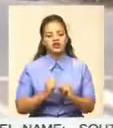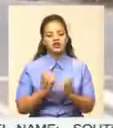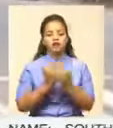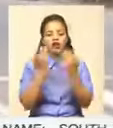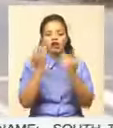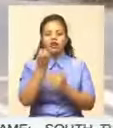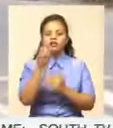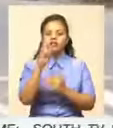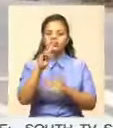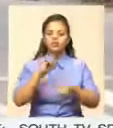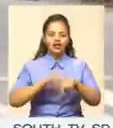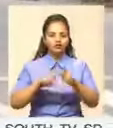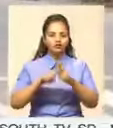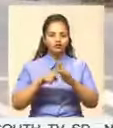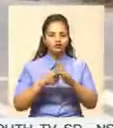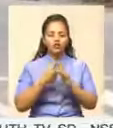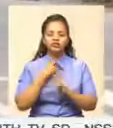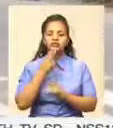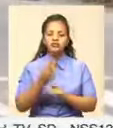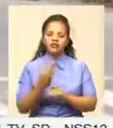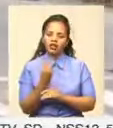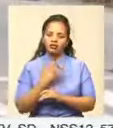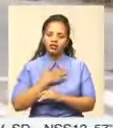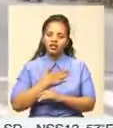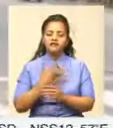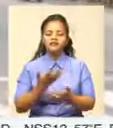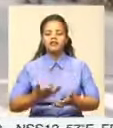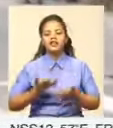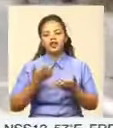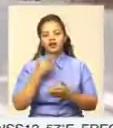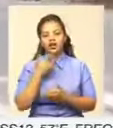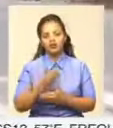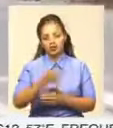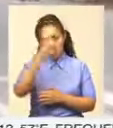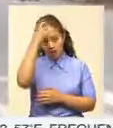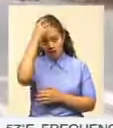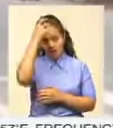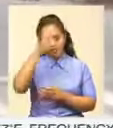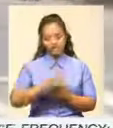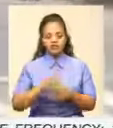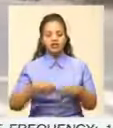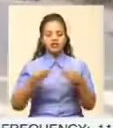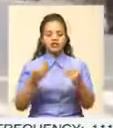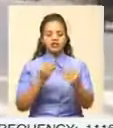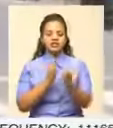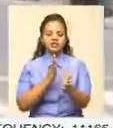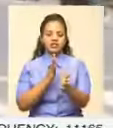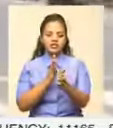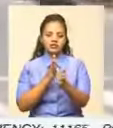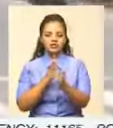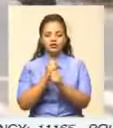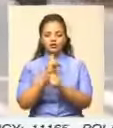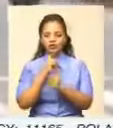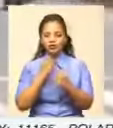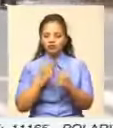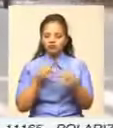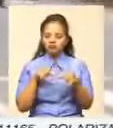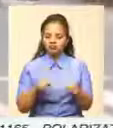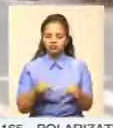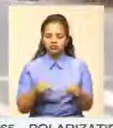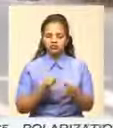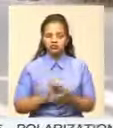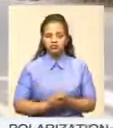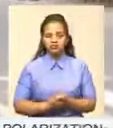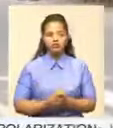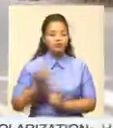ከማለዳው 12 ሰዓት ጀምሮ ድምጻቸውን ይበጀኛል እንፈልጋለን ላሉት መንግስት ለመስጠት ሰልፋቸውን ይዘው ነበር ያረፈዱት